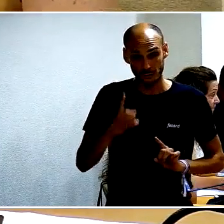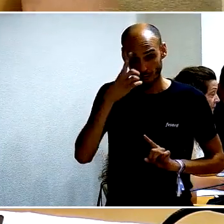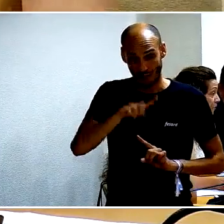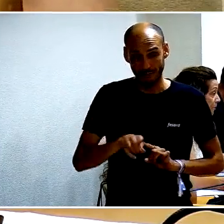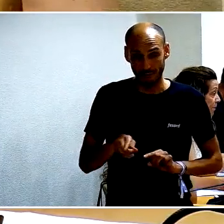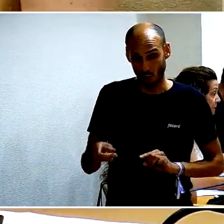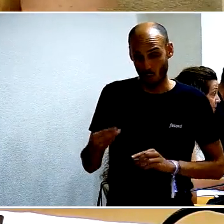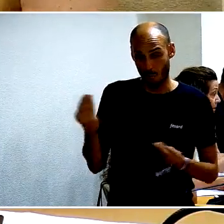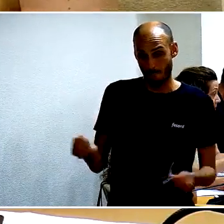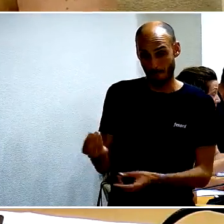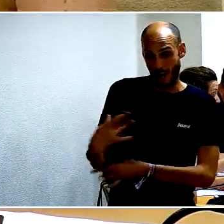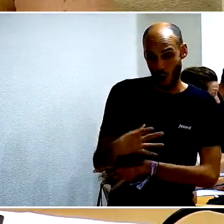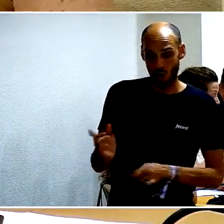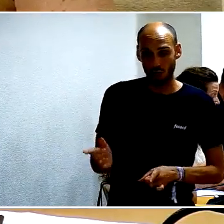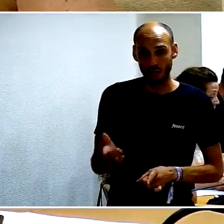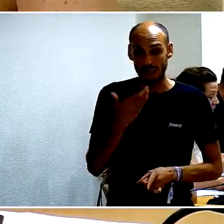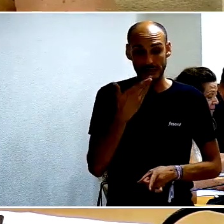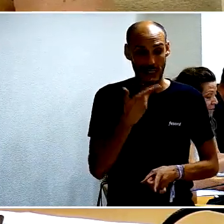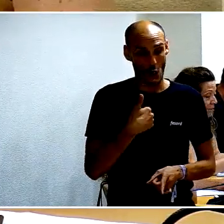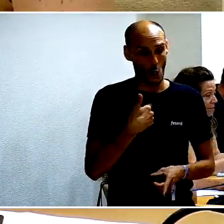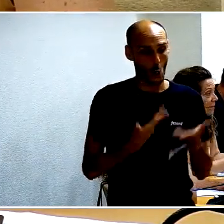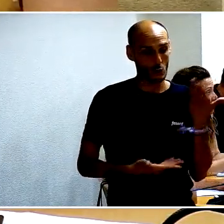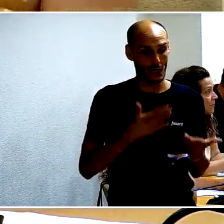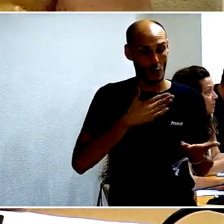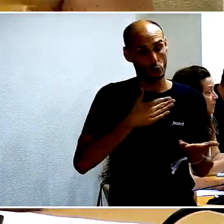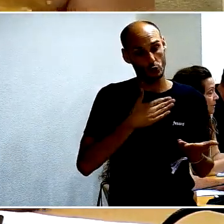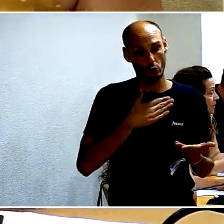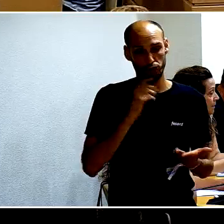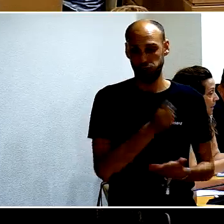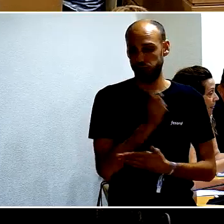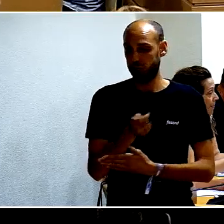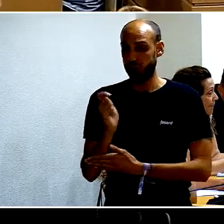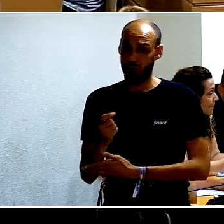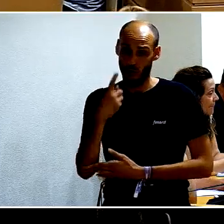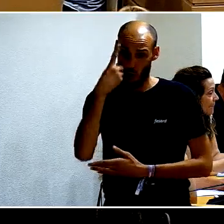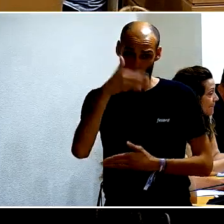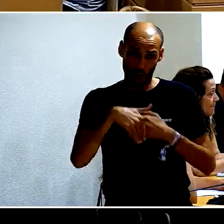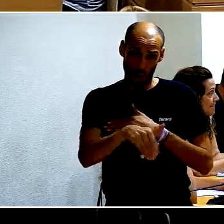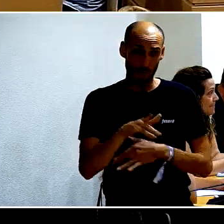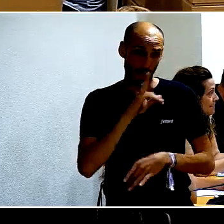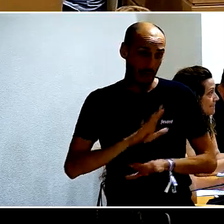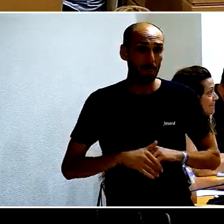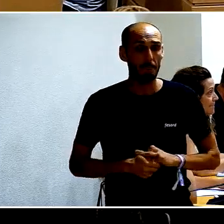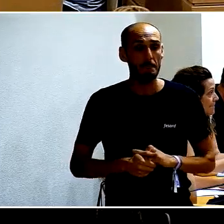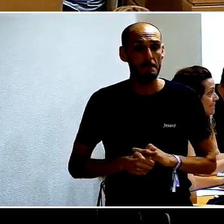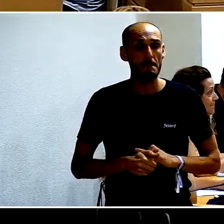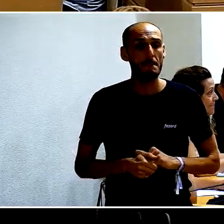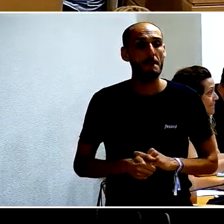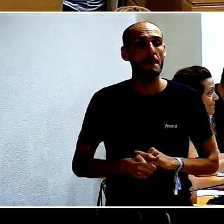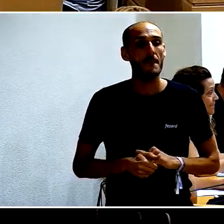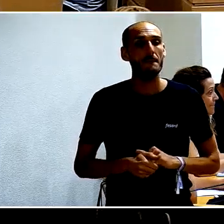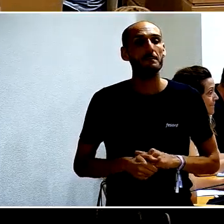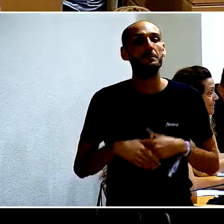comencem nosaltres a impartir justícia, malament pense que acabarem. Vale. A veure, abans de